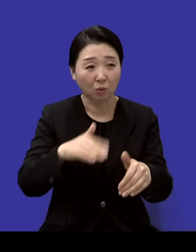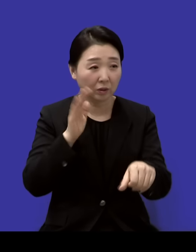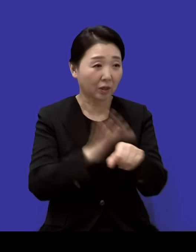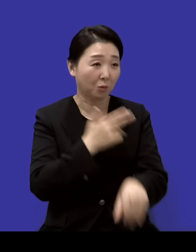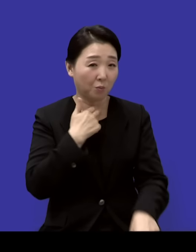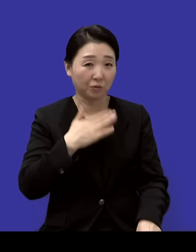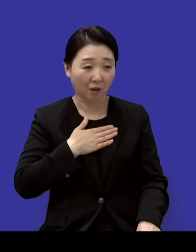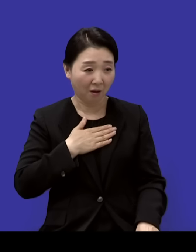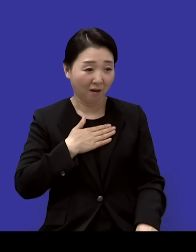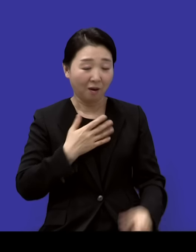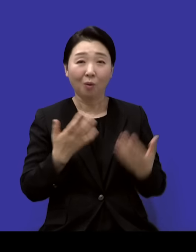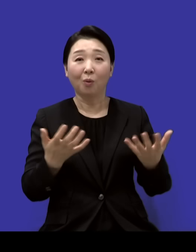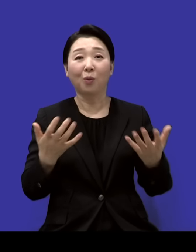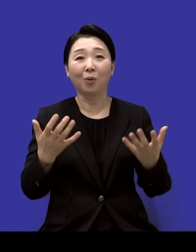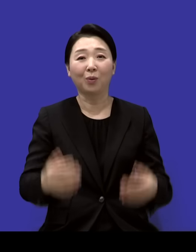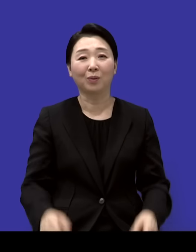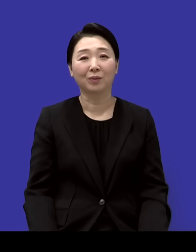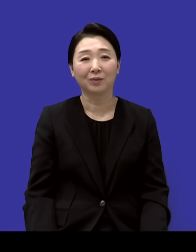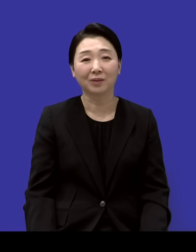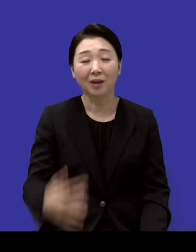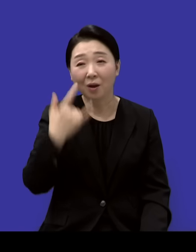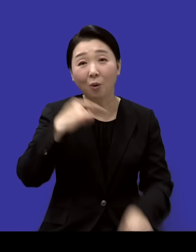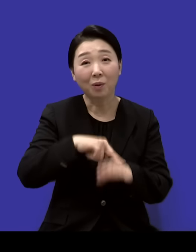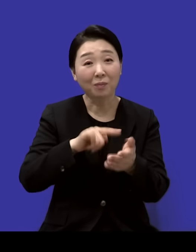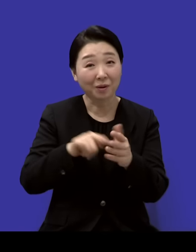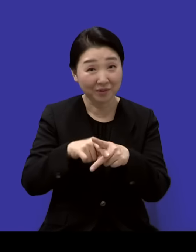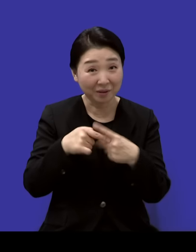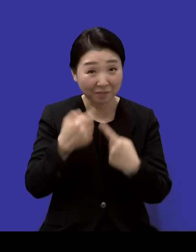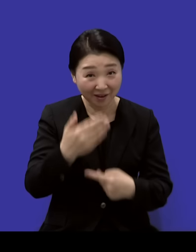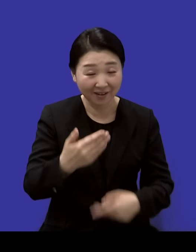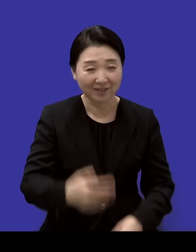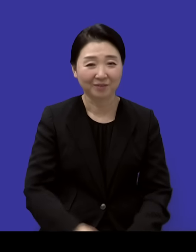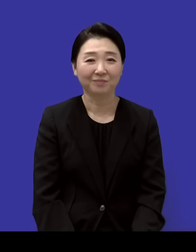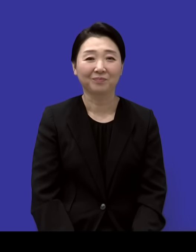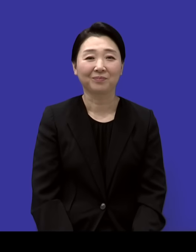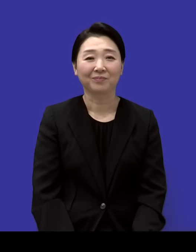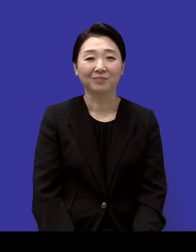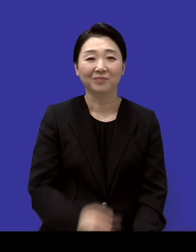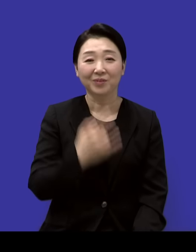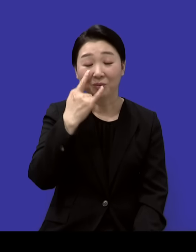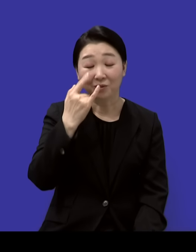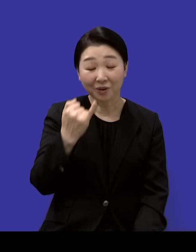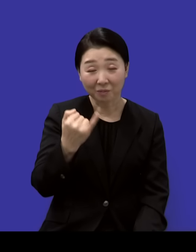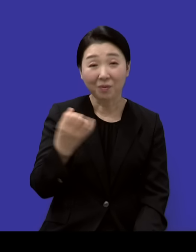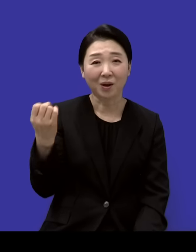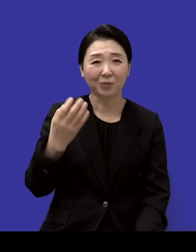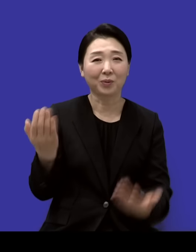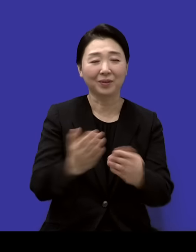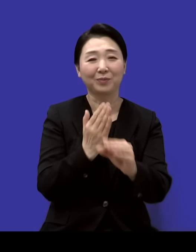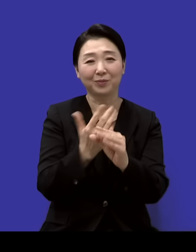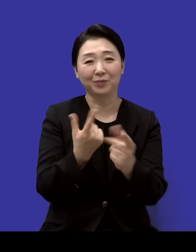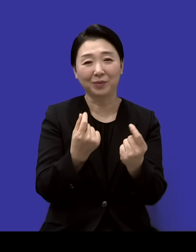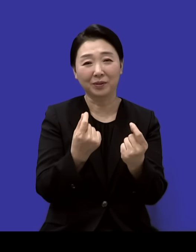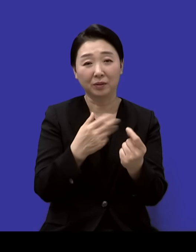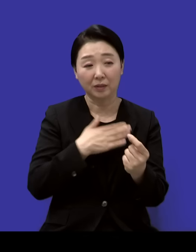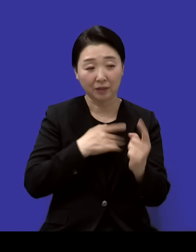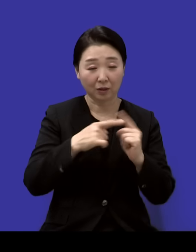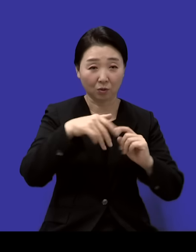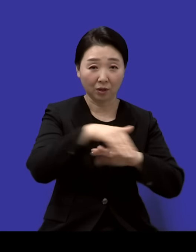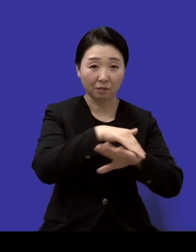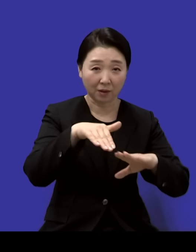이게 사모의 마음이거든요. 어머님 이해가 확 됐겠네요. 그렇죠. 예. 그렇죠. 우리 엄마는 또 사역을 하는 뭐 슈퍼우먼이지만 예. 제가 다닌